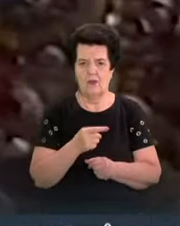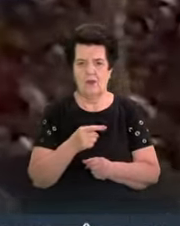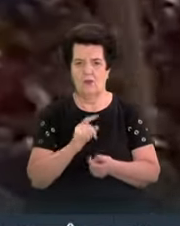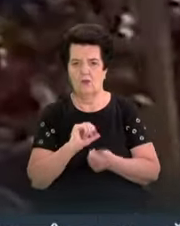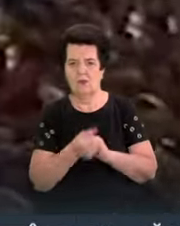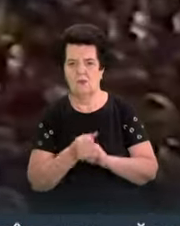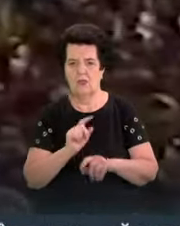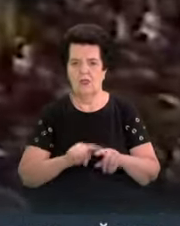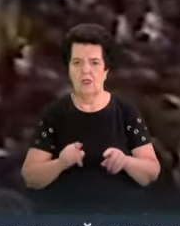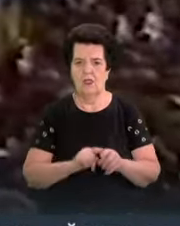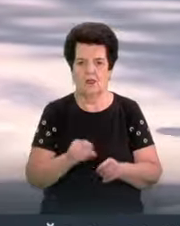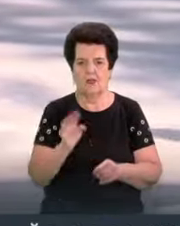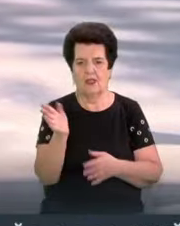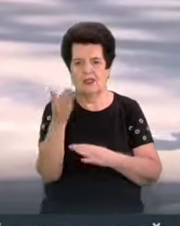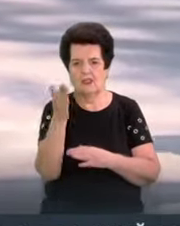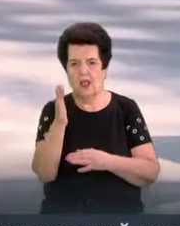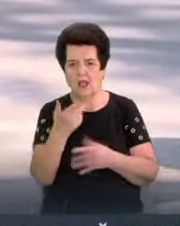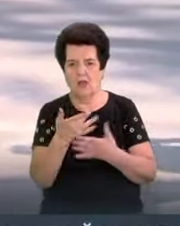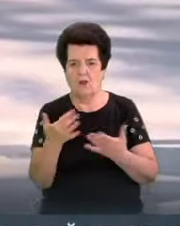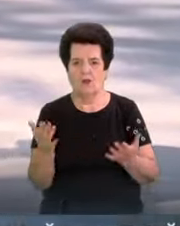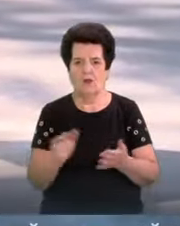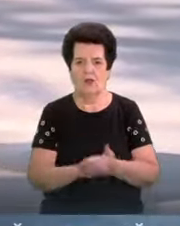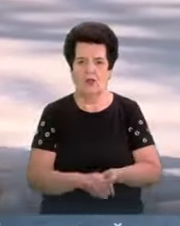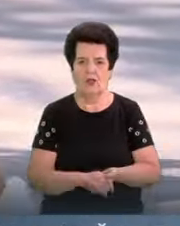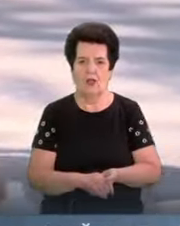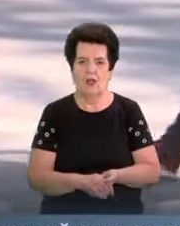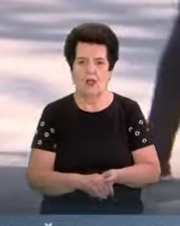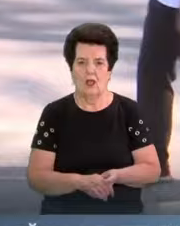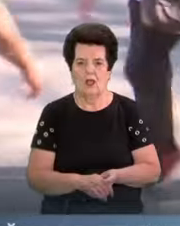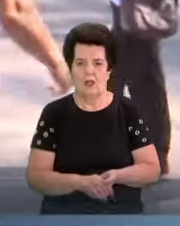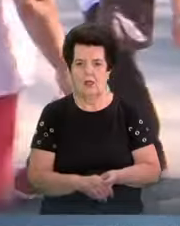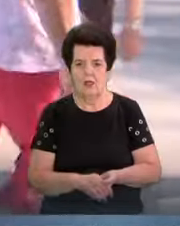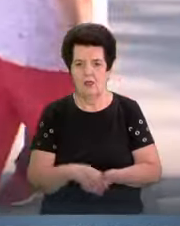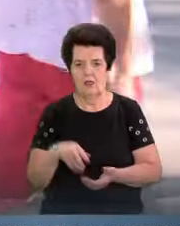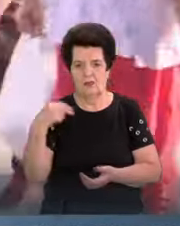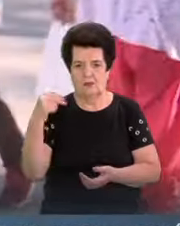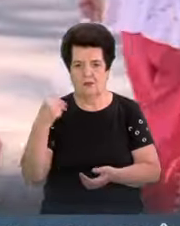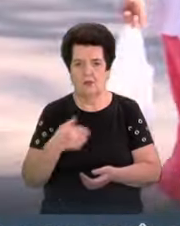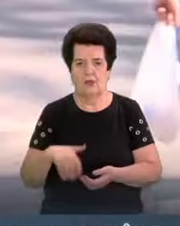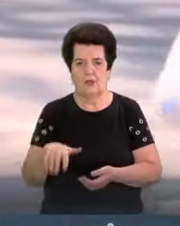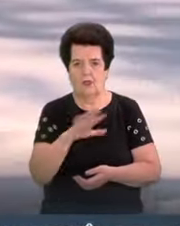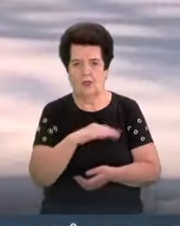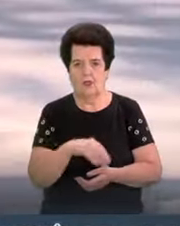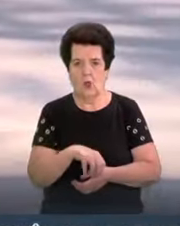steagul, imnul. Primul președinte, după tot comunismul,